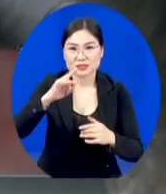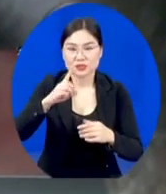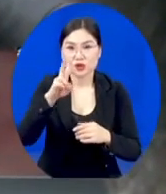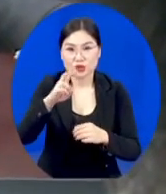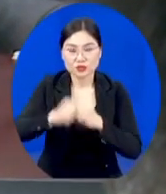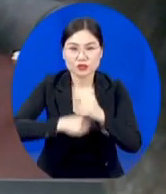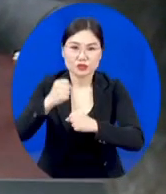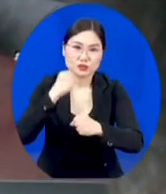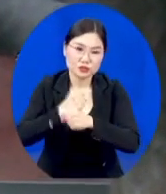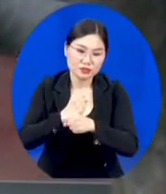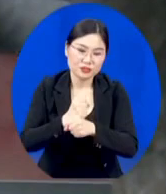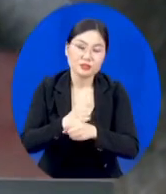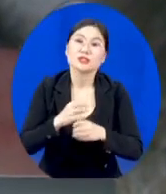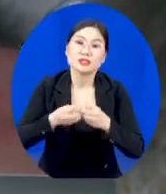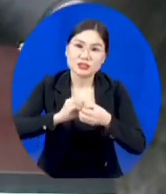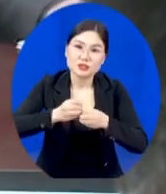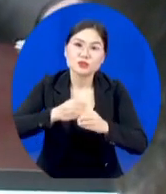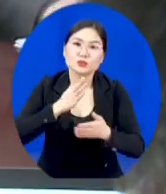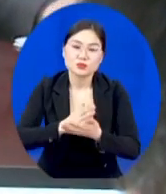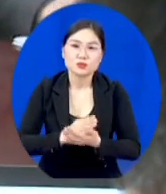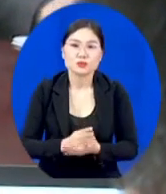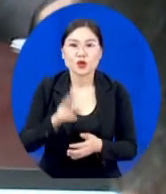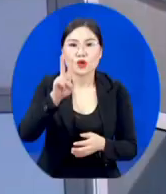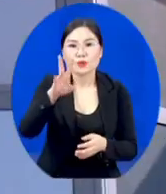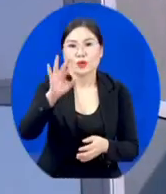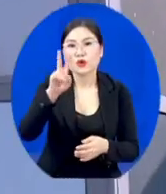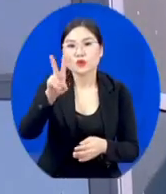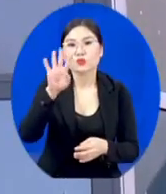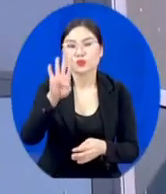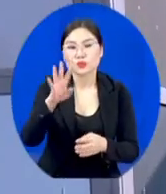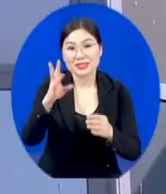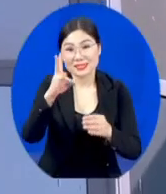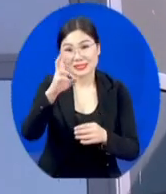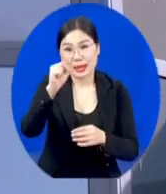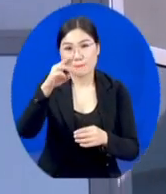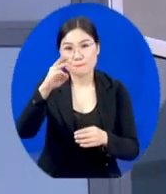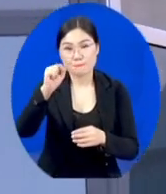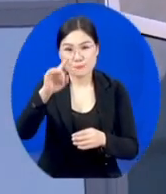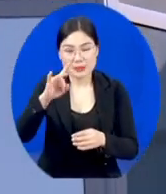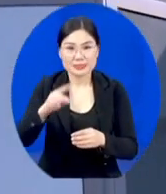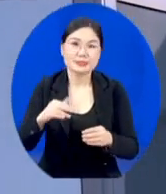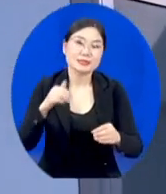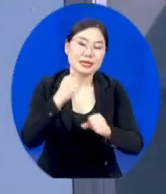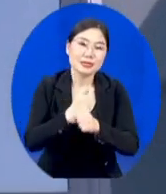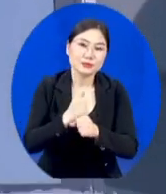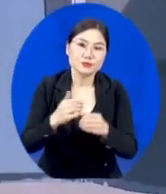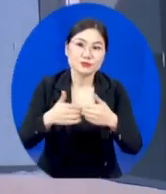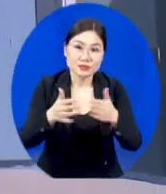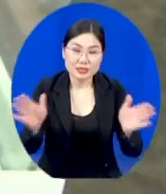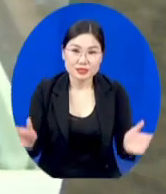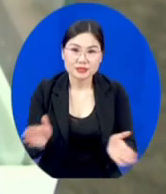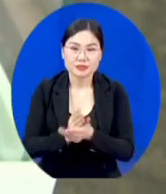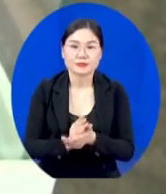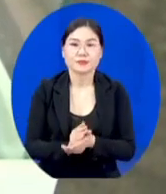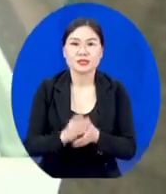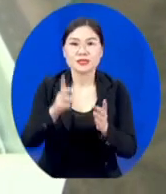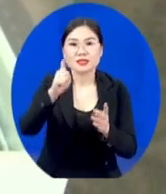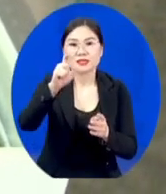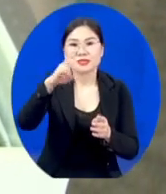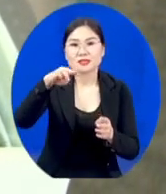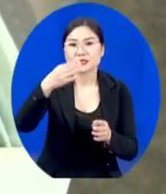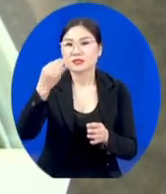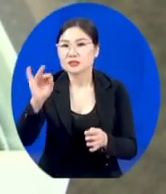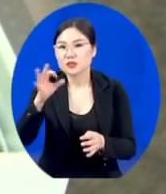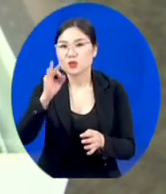жилийн хугацаанд хийж гүйцэтгэн 24 оны намар ашиглалтад оруулна. Төслийн хүрээнд Хинти, Сүхбаатар, Баянхонгор,